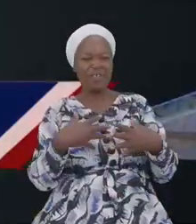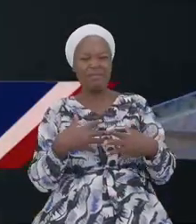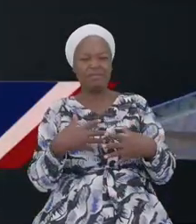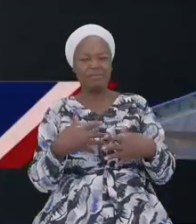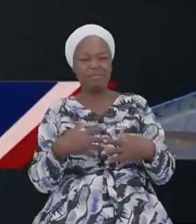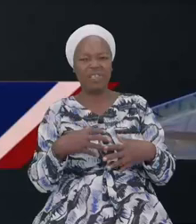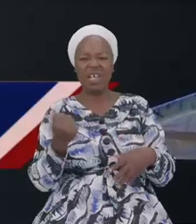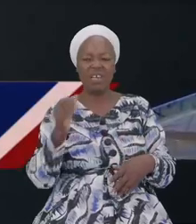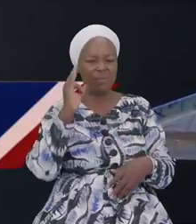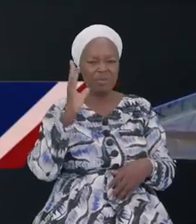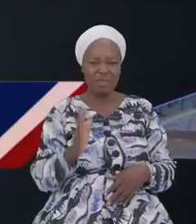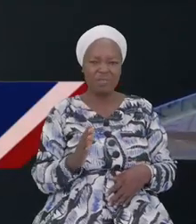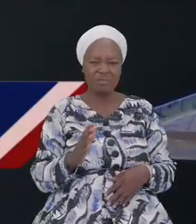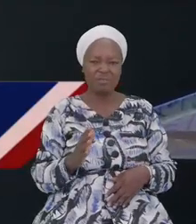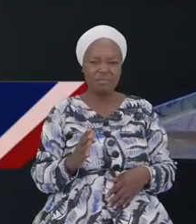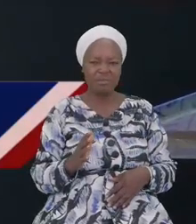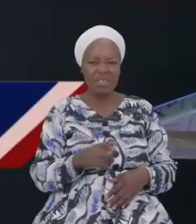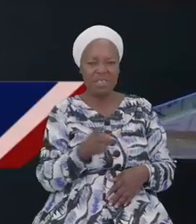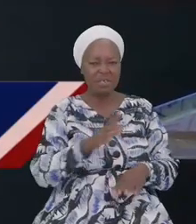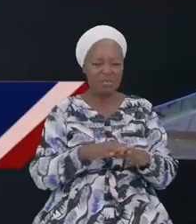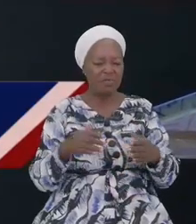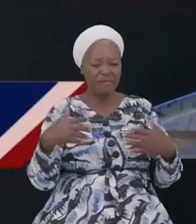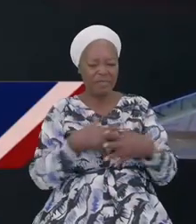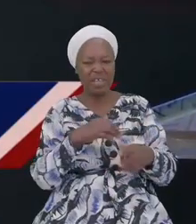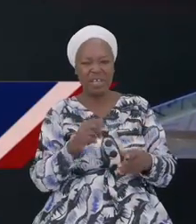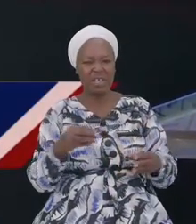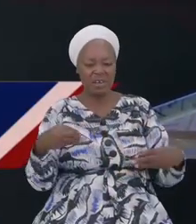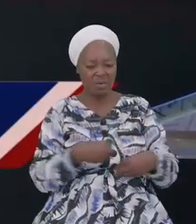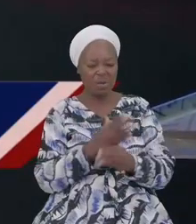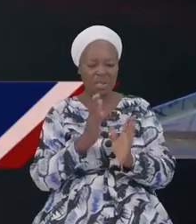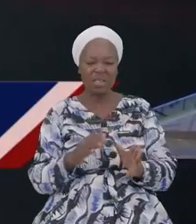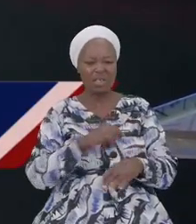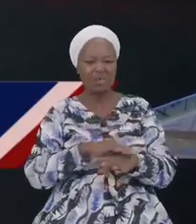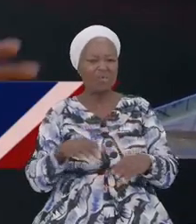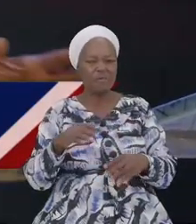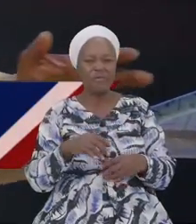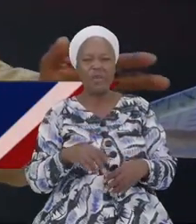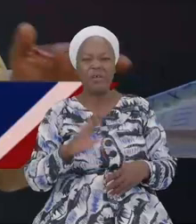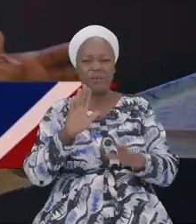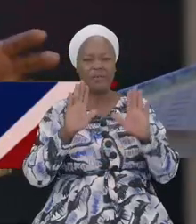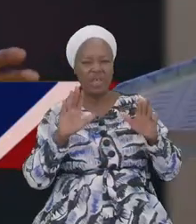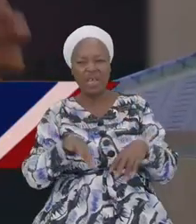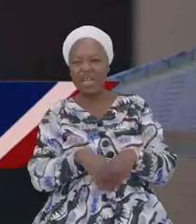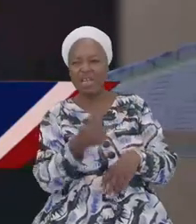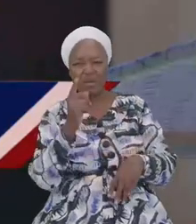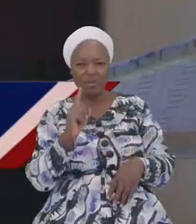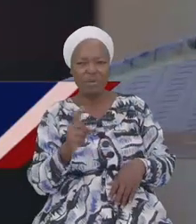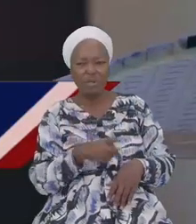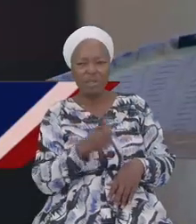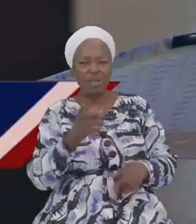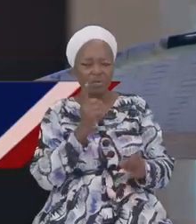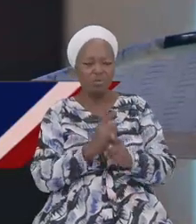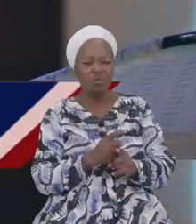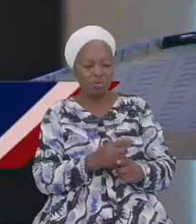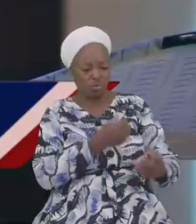d'un prédicateur, d'aucun prédicateur, d'aucun pionnier. Ils n'ont peur de personne. Ils sont juste courageux, téméraires